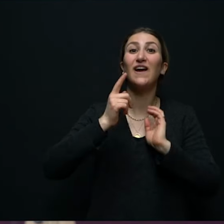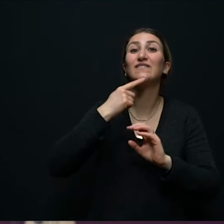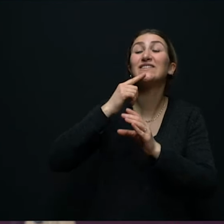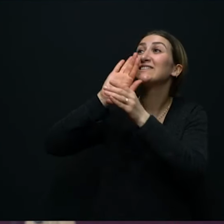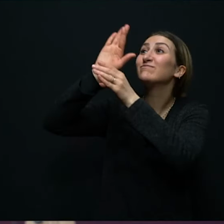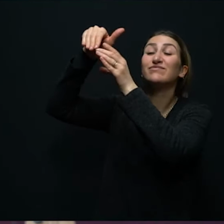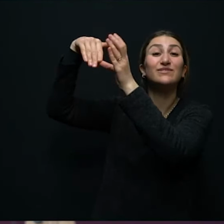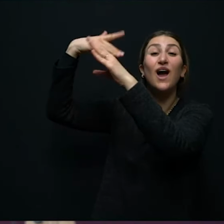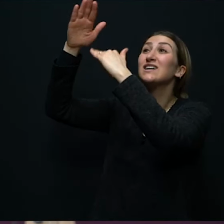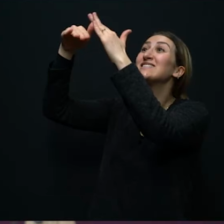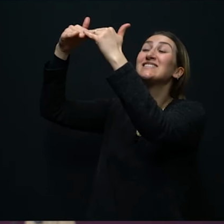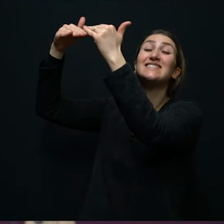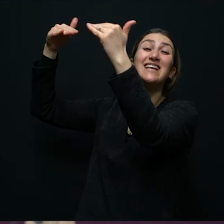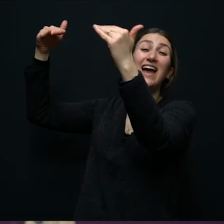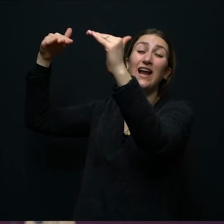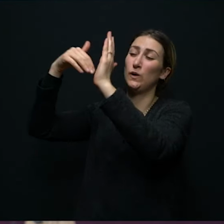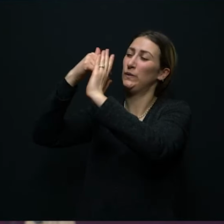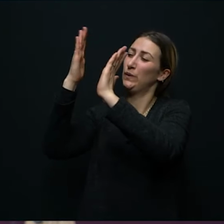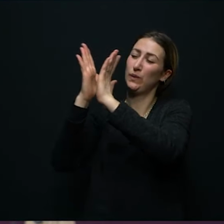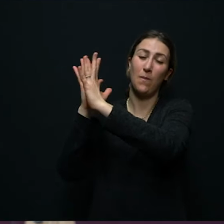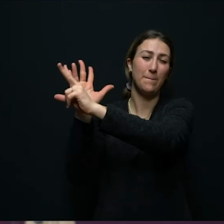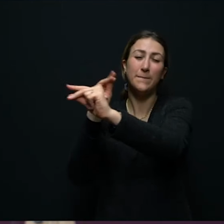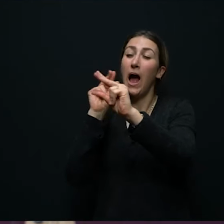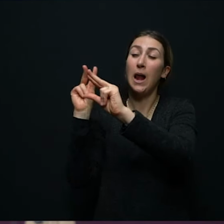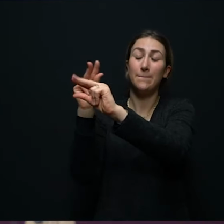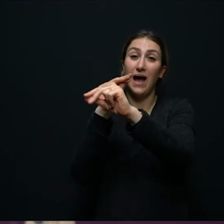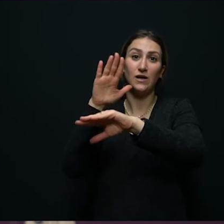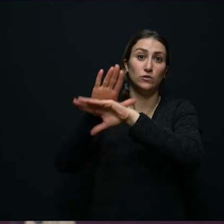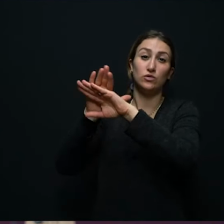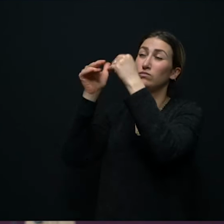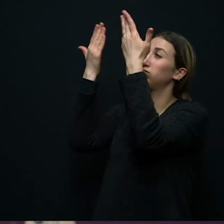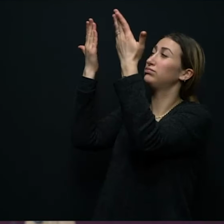la beauté de la sainteté de dieu